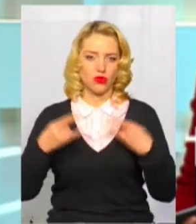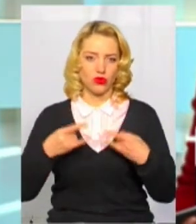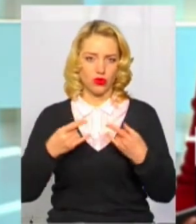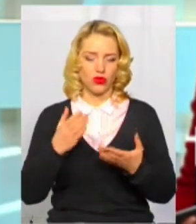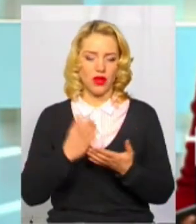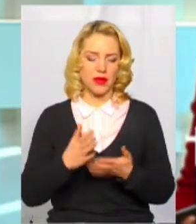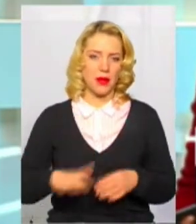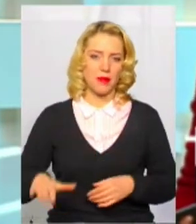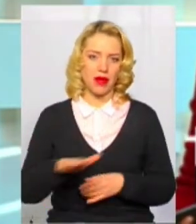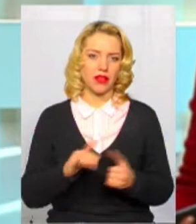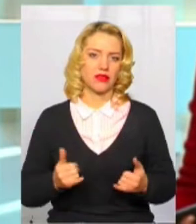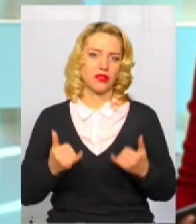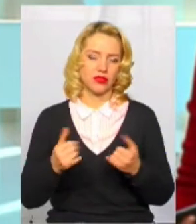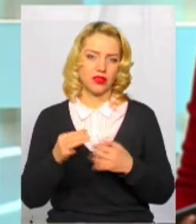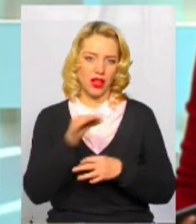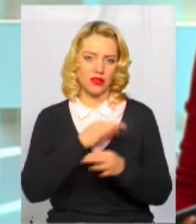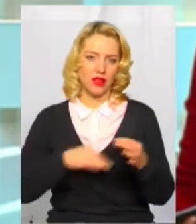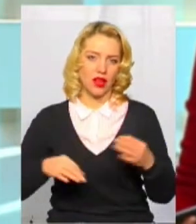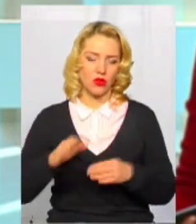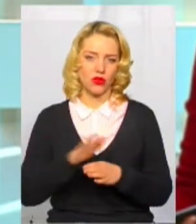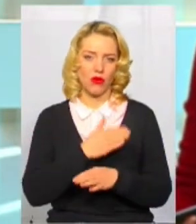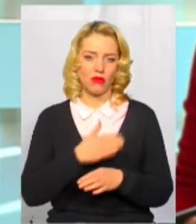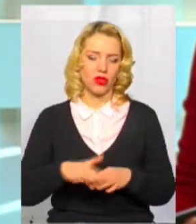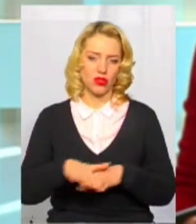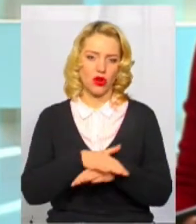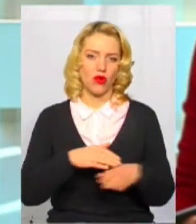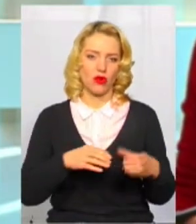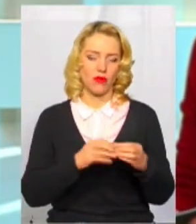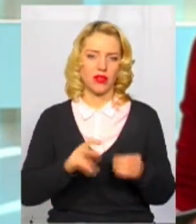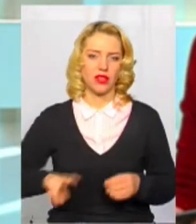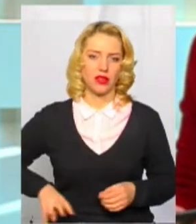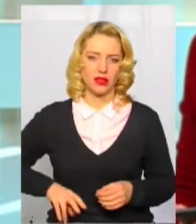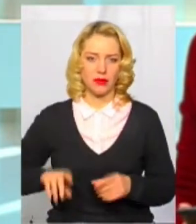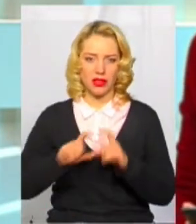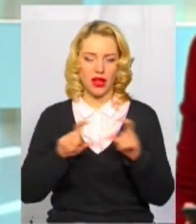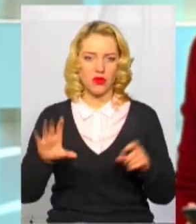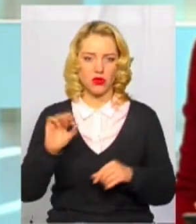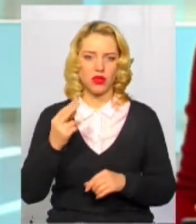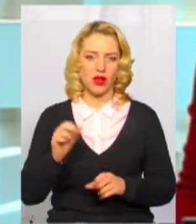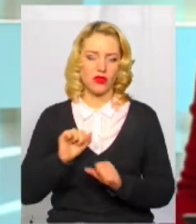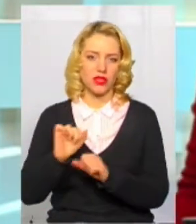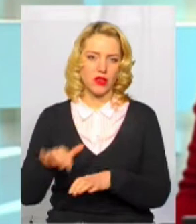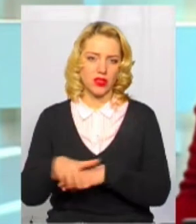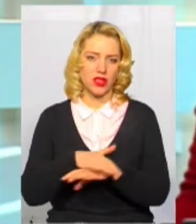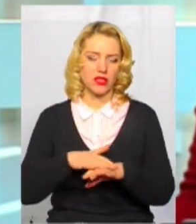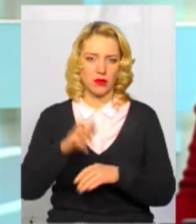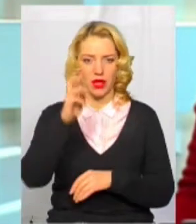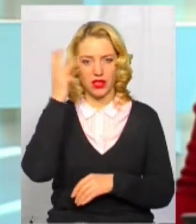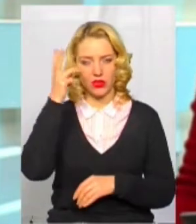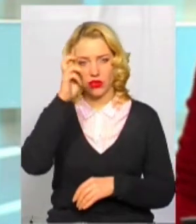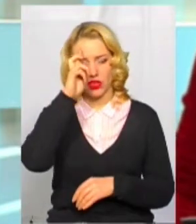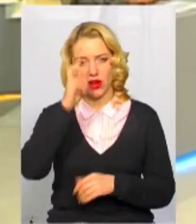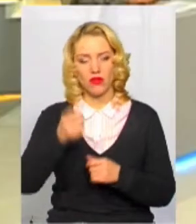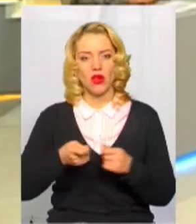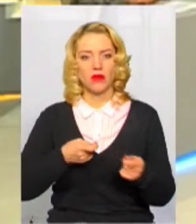для діалогу між громадою та директоркою Департаменту соціального захисту населення Хмельницької обласної державної